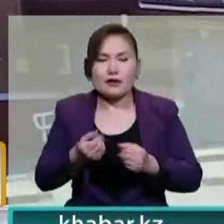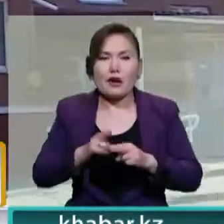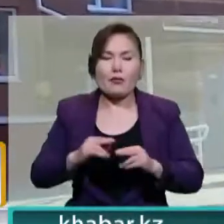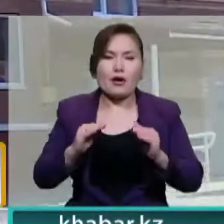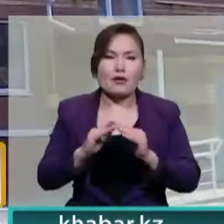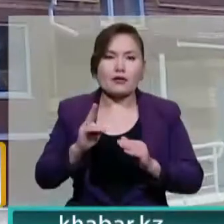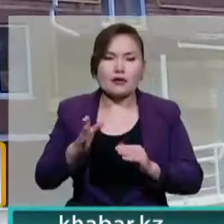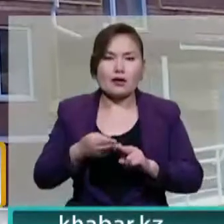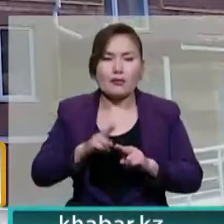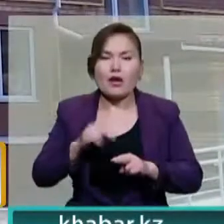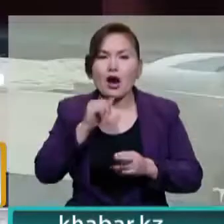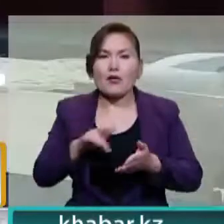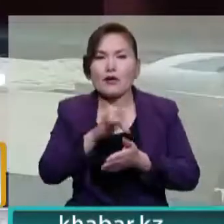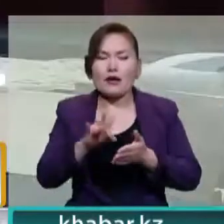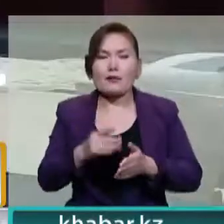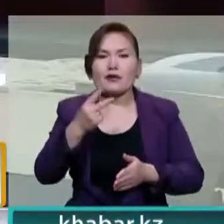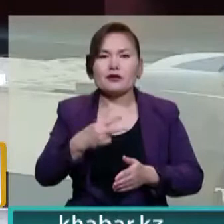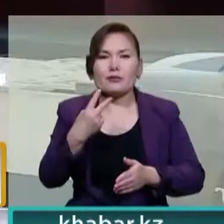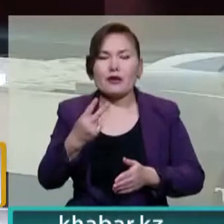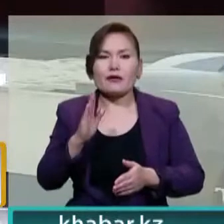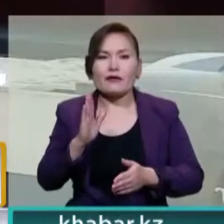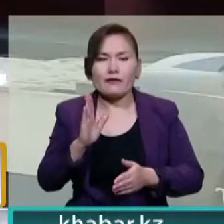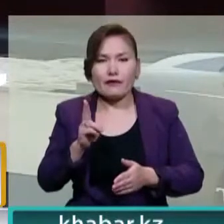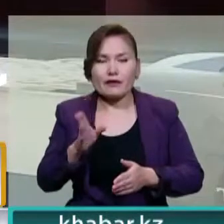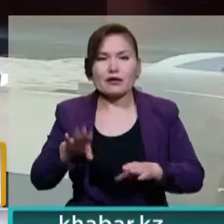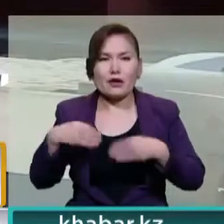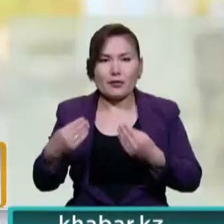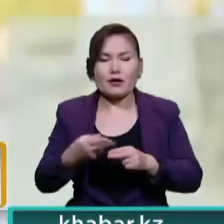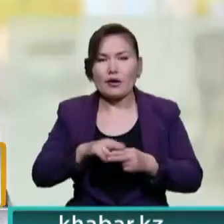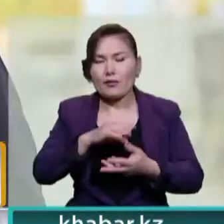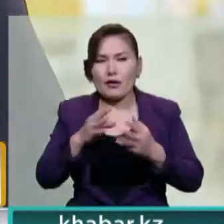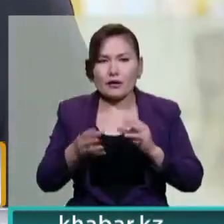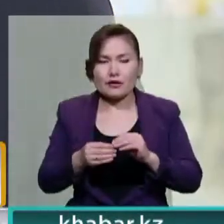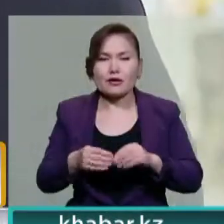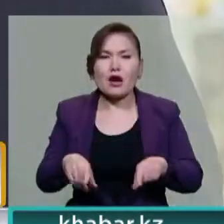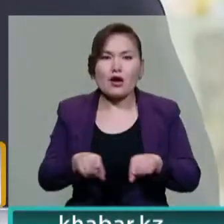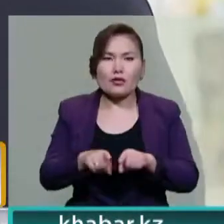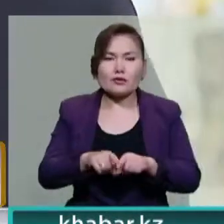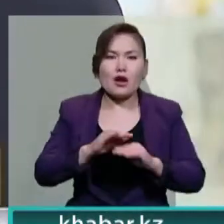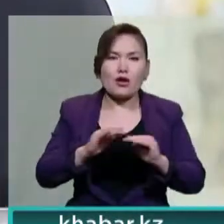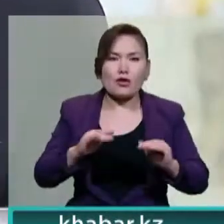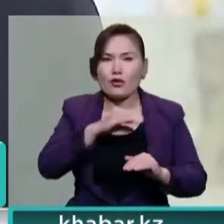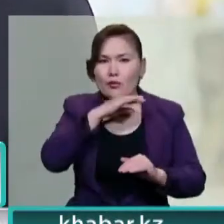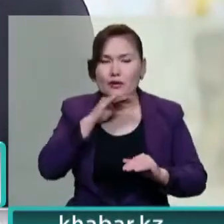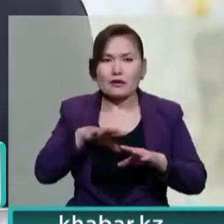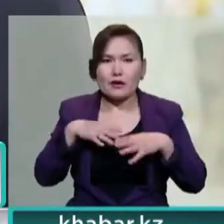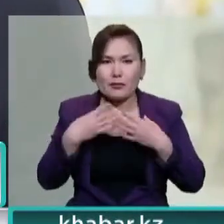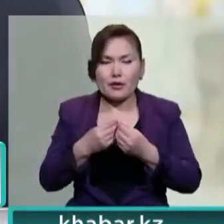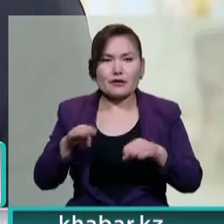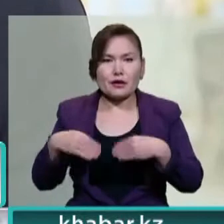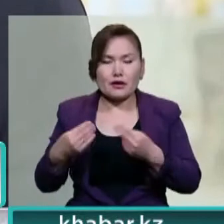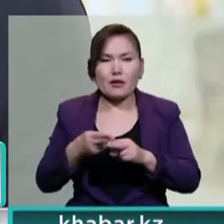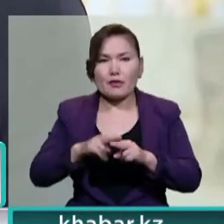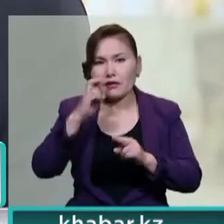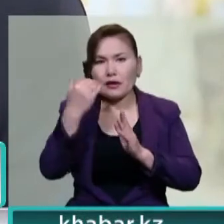үшін қолданыстағы үйлерден 22 пәтер сатып алу көзделіп отыр. Оның сыртында жыл аяғына дейін нұрлы жер бағдарламасы